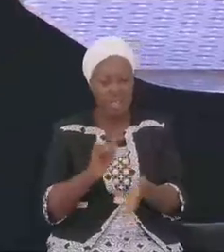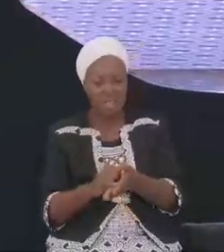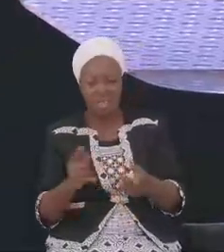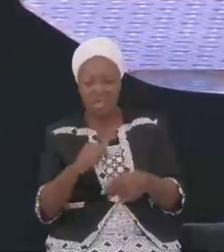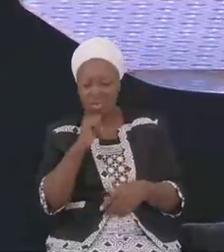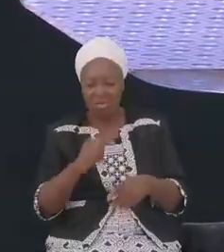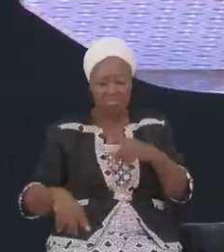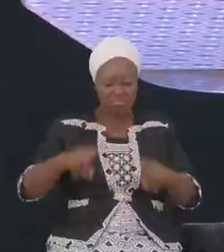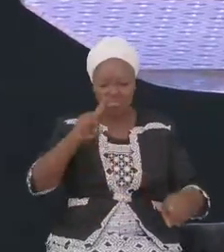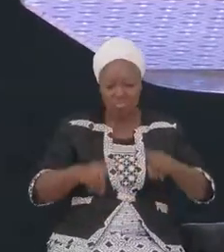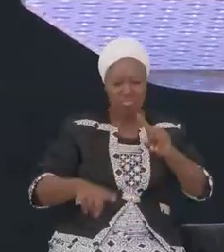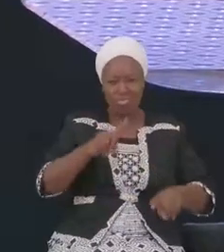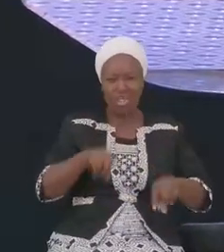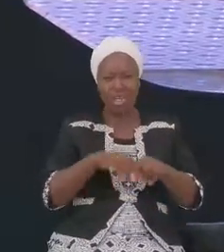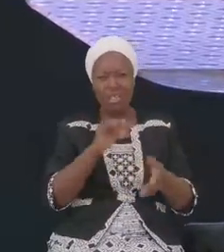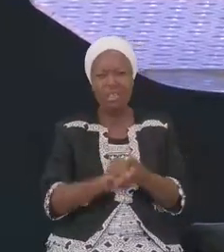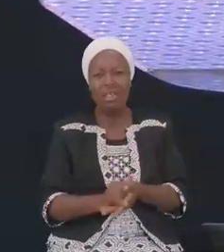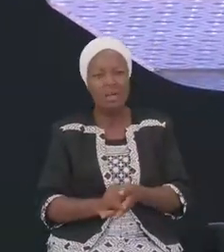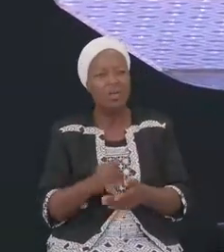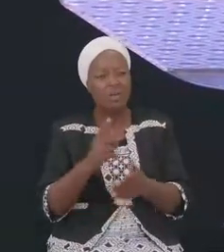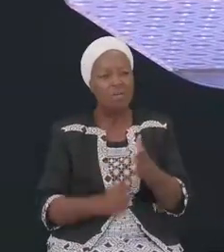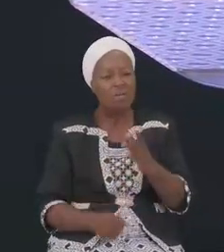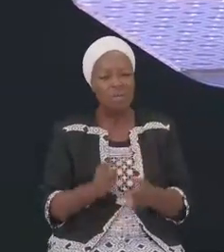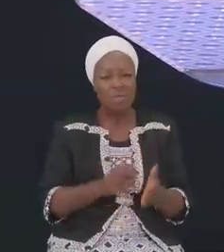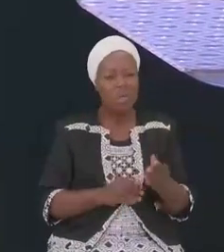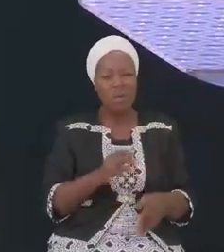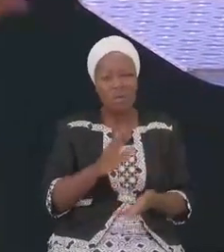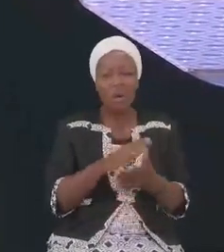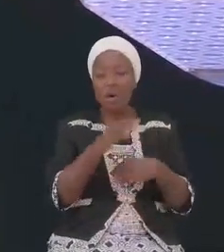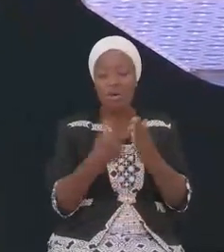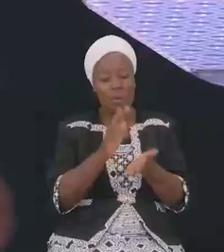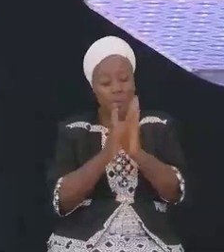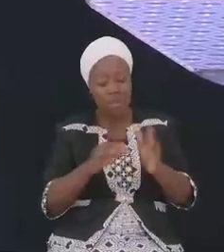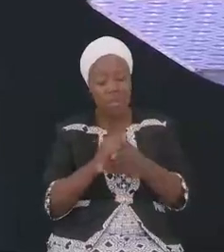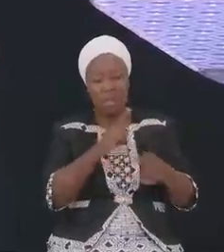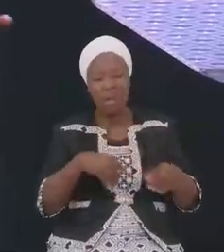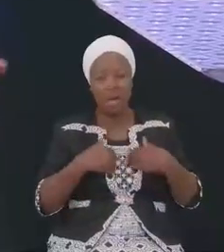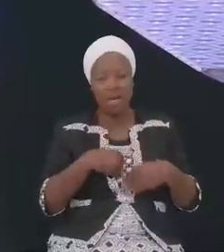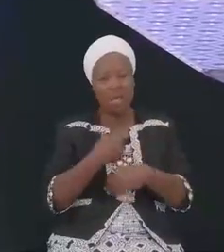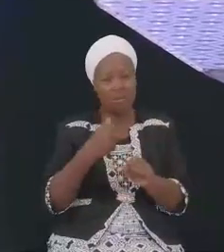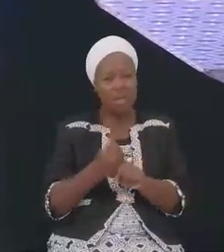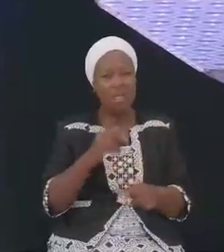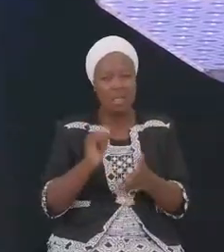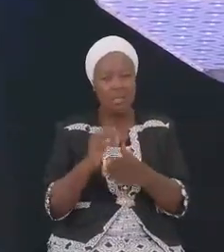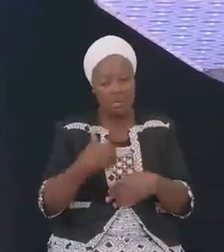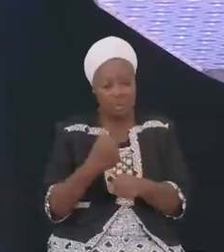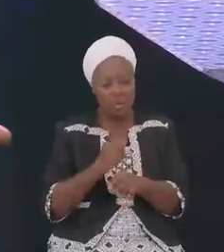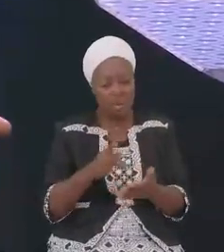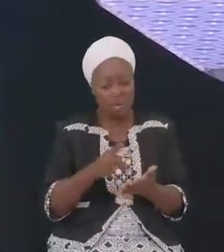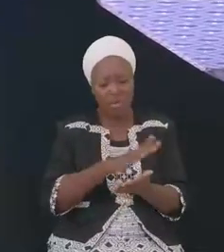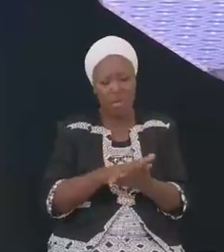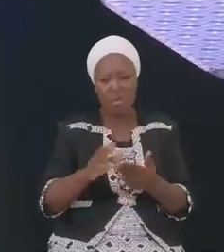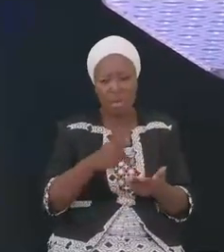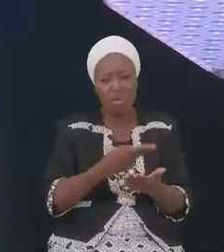arriver? Mais la promesse que Dieu a faite pour nous rendre saints tous les jours de notre vie devant Dieu, on dit, mais comment cela